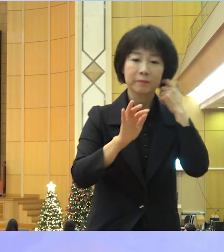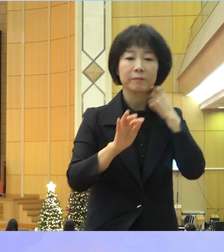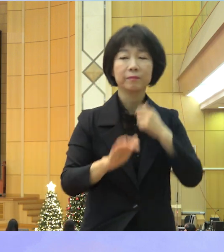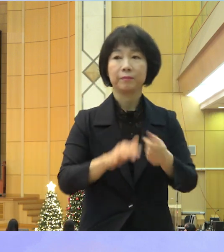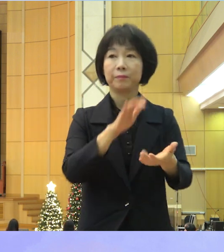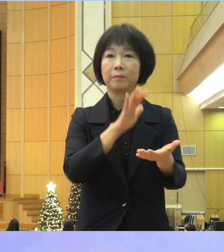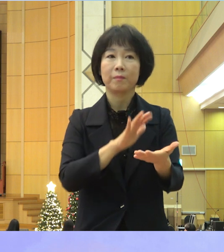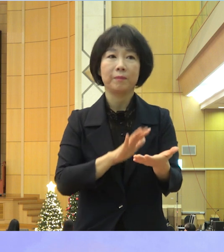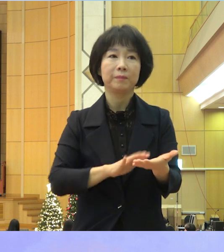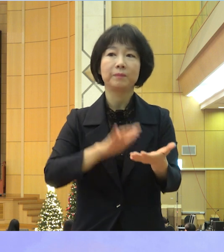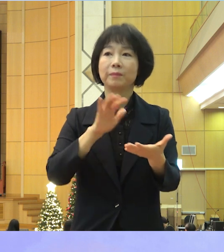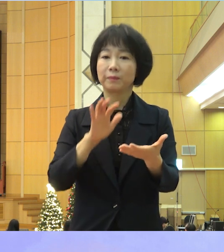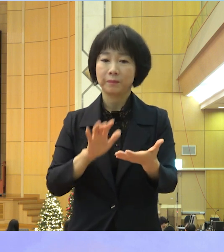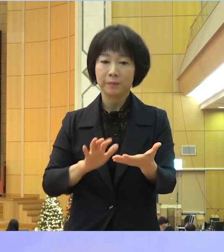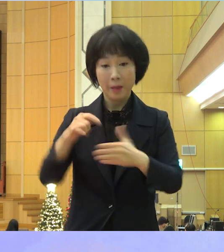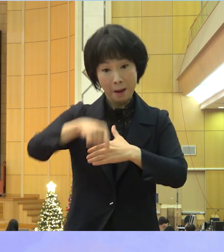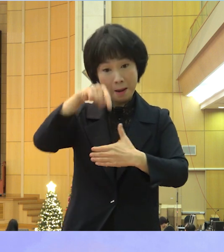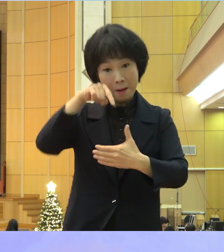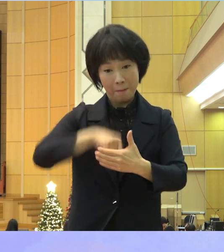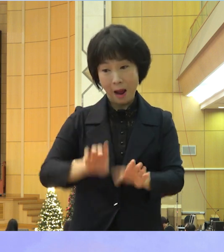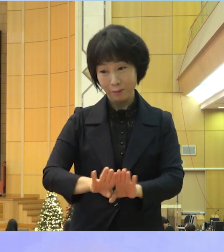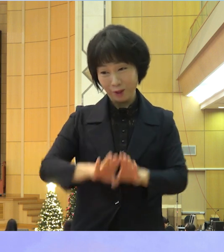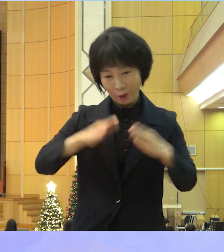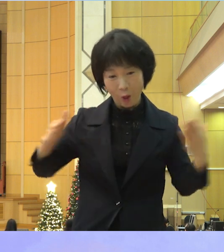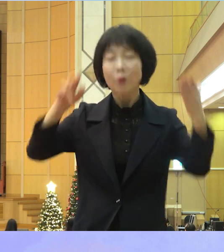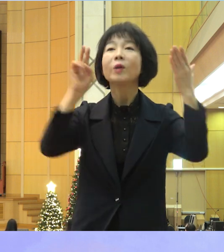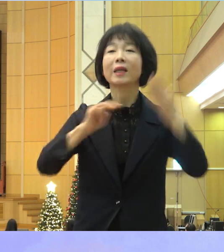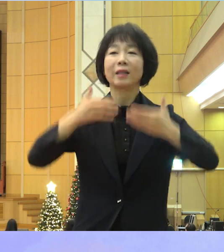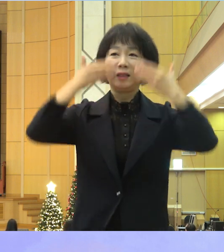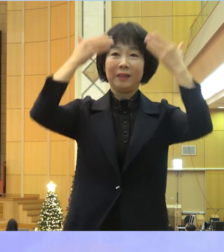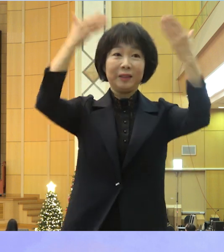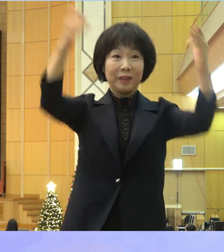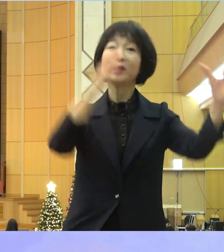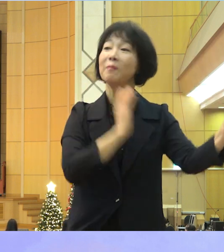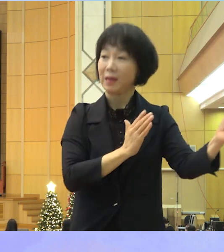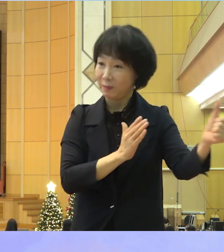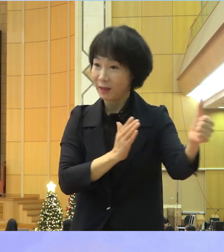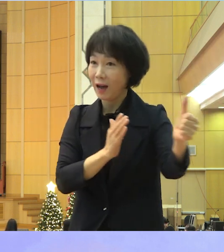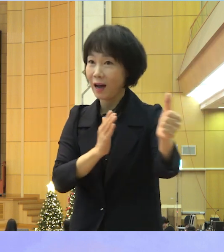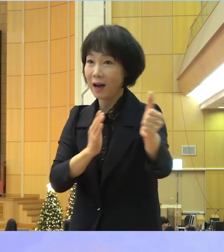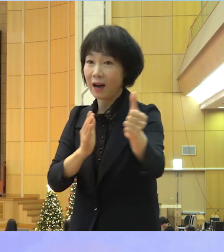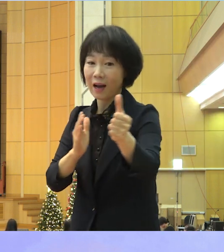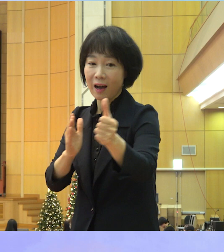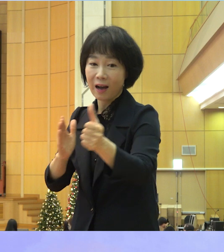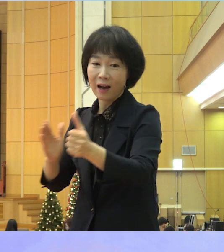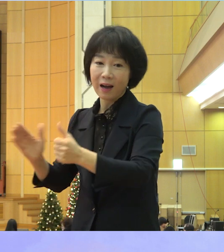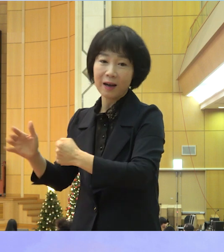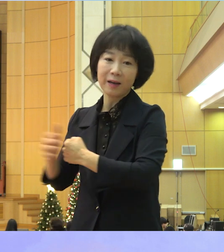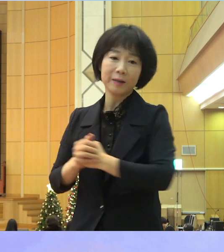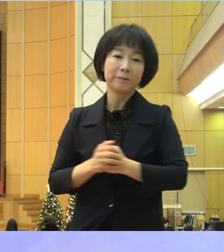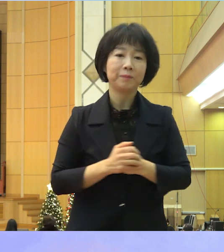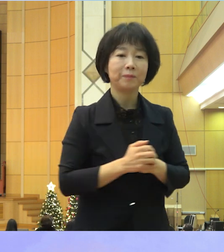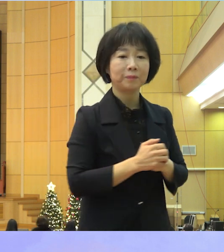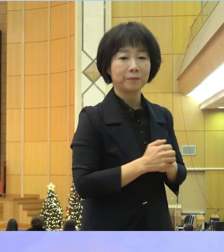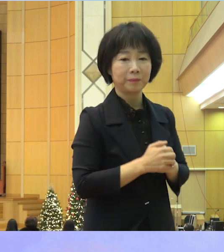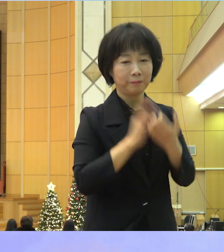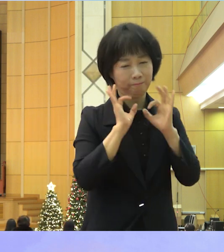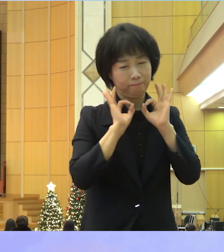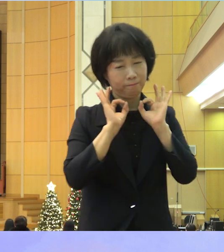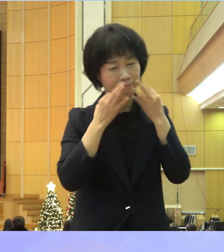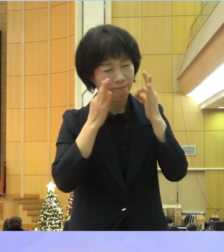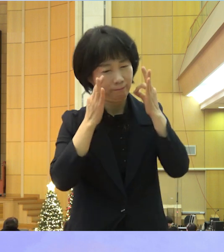이 시간 주님께 전심으로 예배를 드리기를 예수님의 이름으로 소망합니다. 이 시간 주님께 모든 걸 다